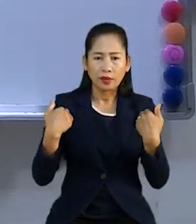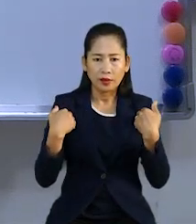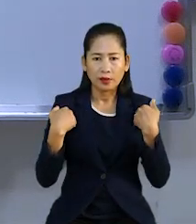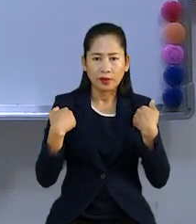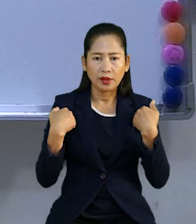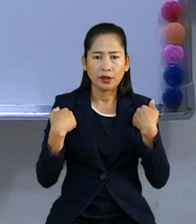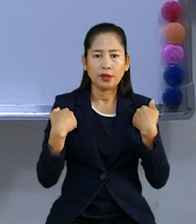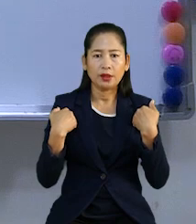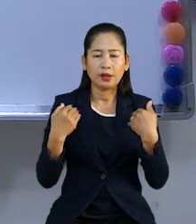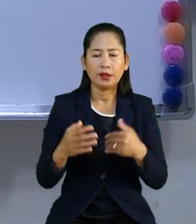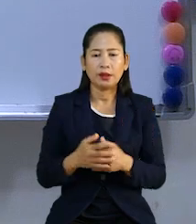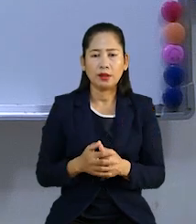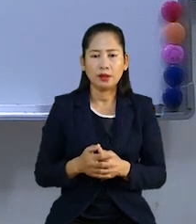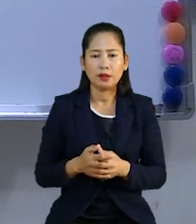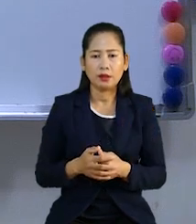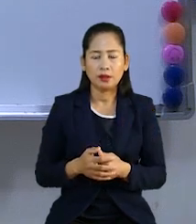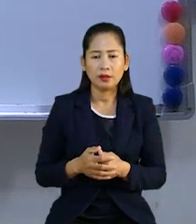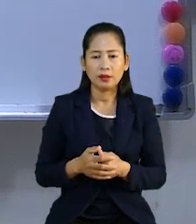miến